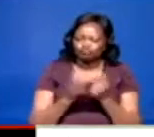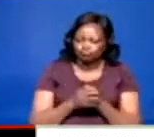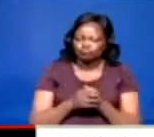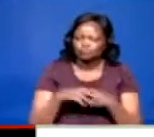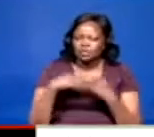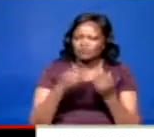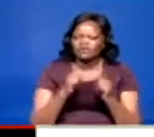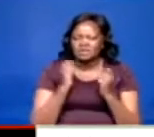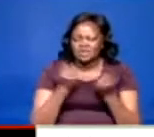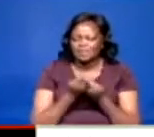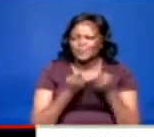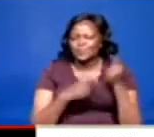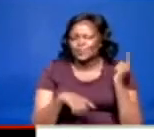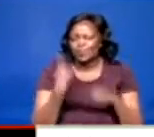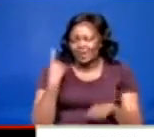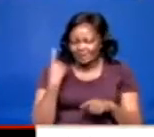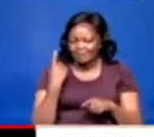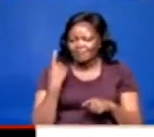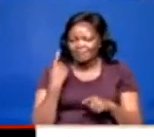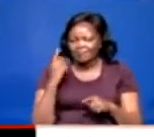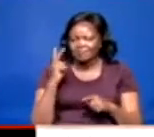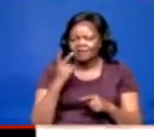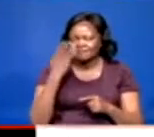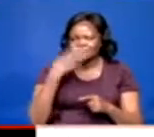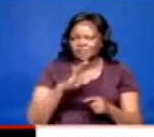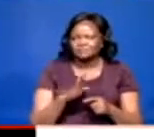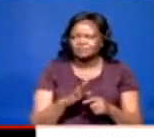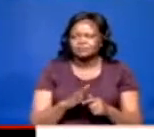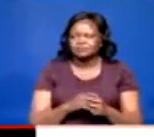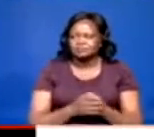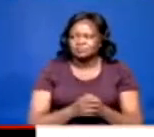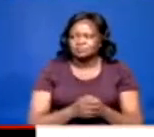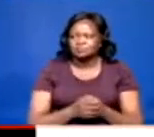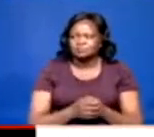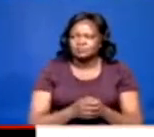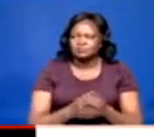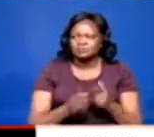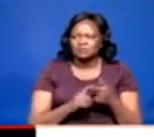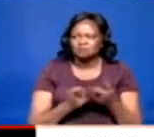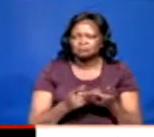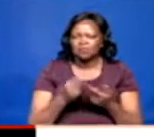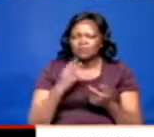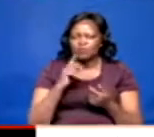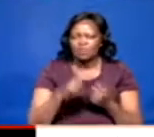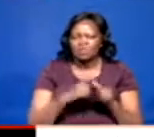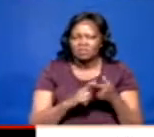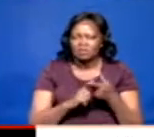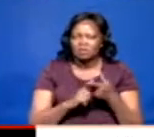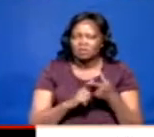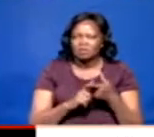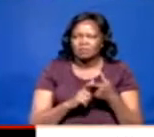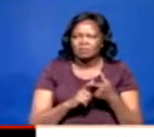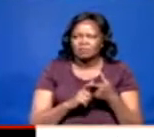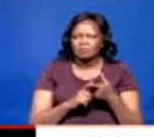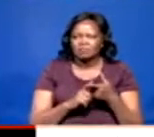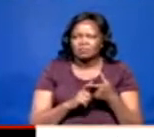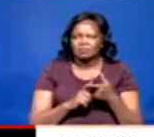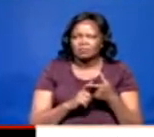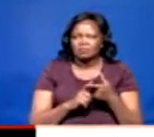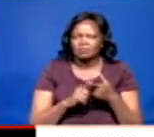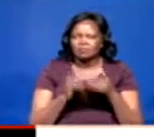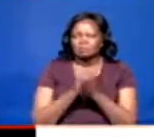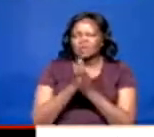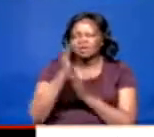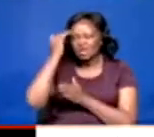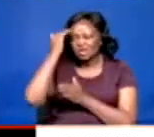magharibi mwa Kenya ushindi katika kipindi cha pili. NSL is not a league like Division One. It's a tough league. And I know